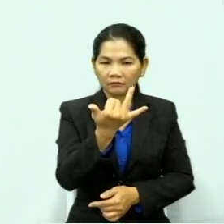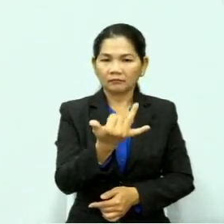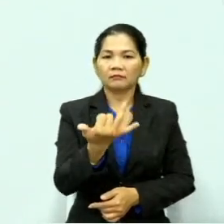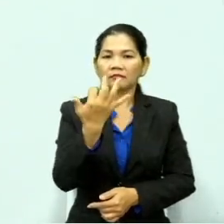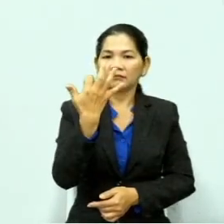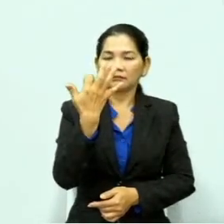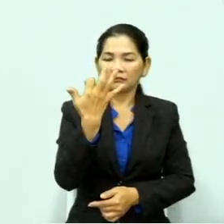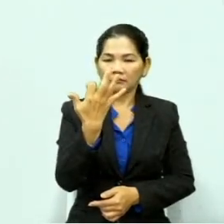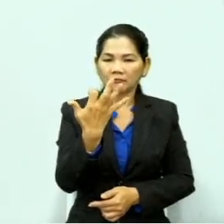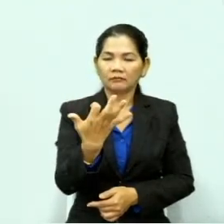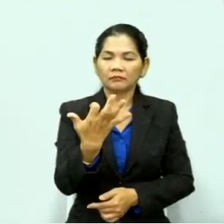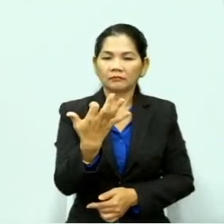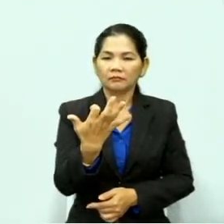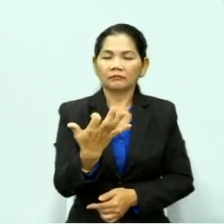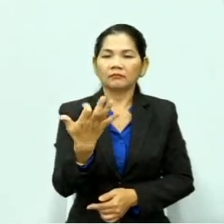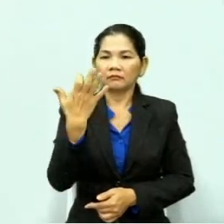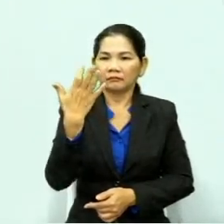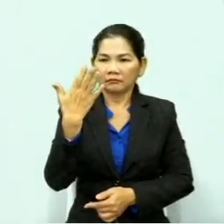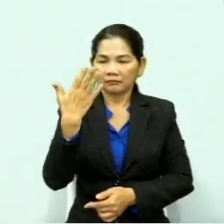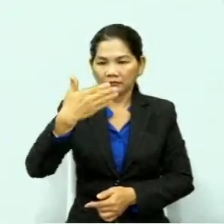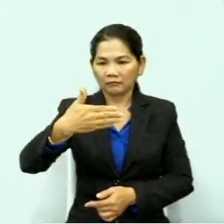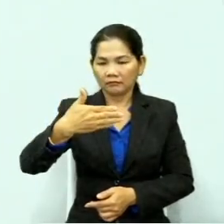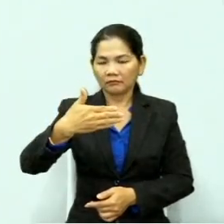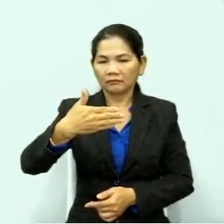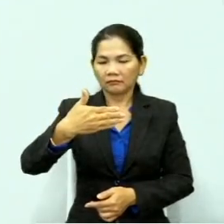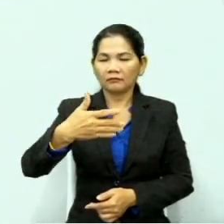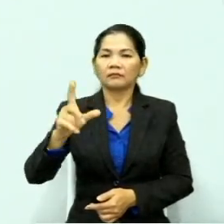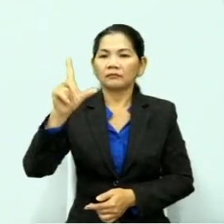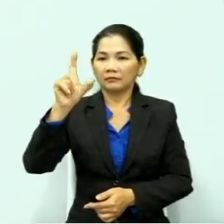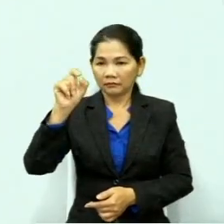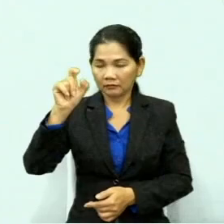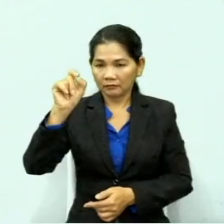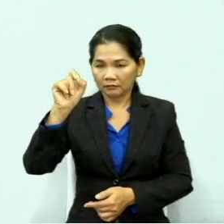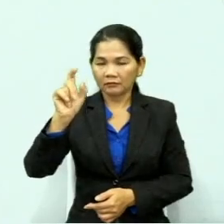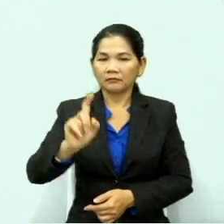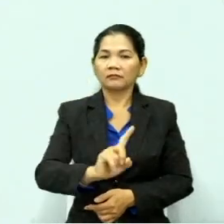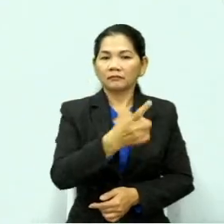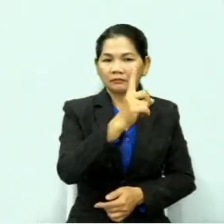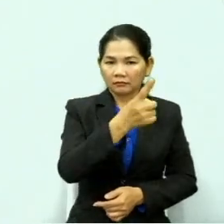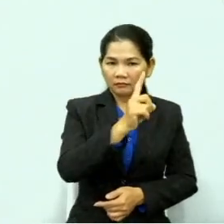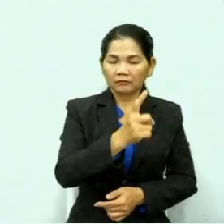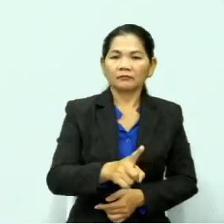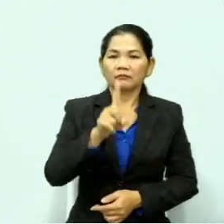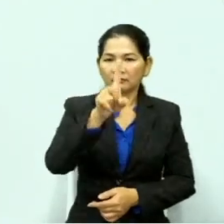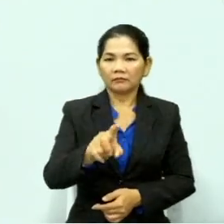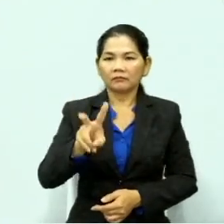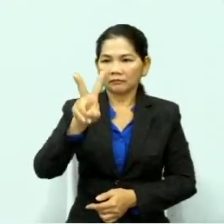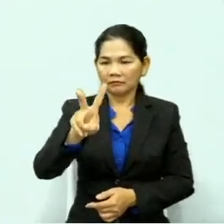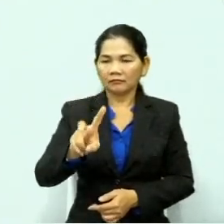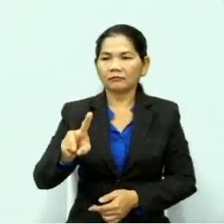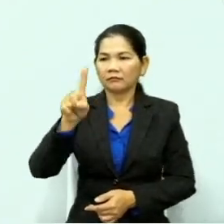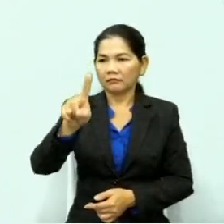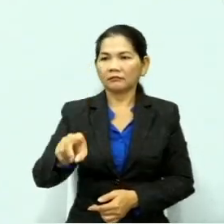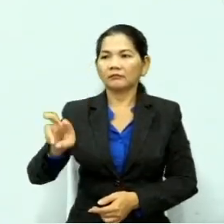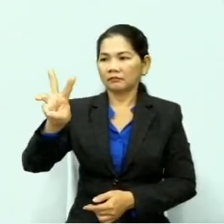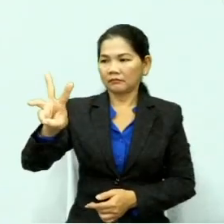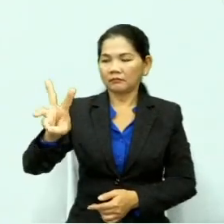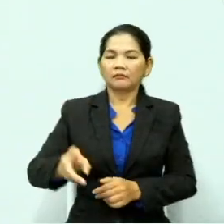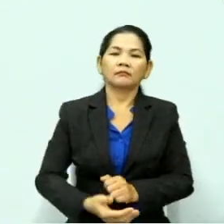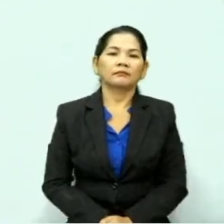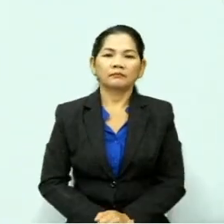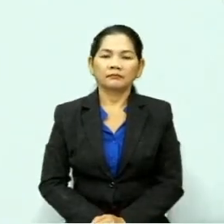pí pram bảy pram bốn đập đập muối đập pí đập